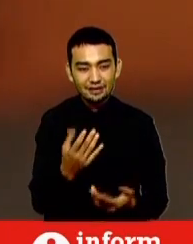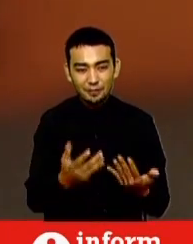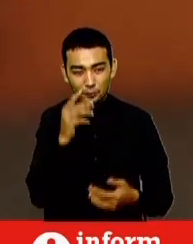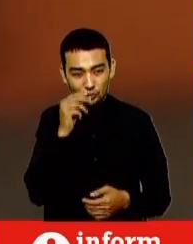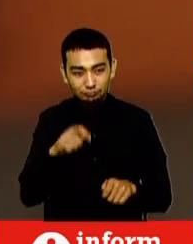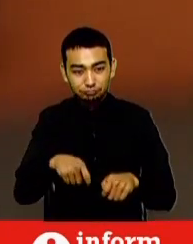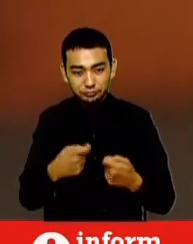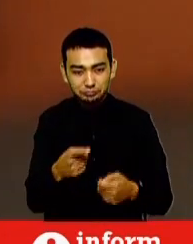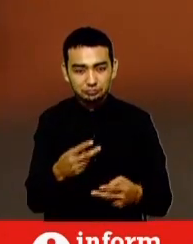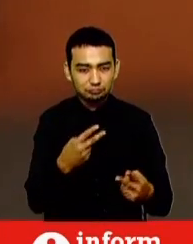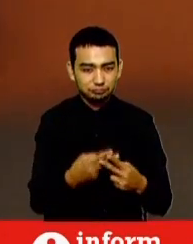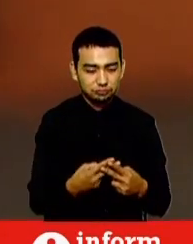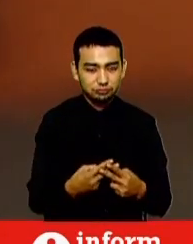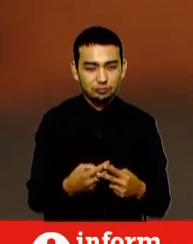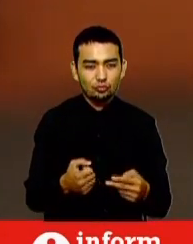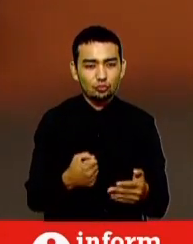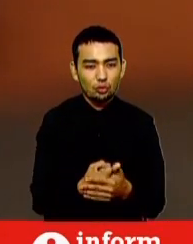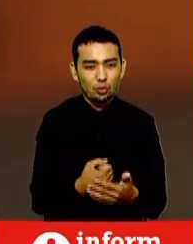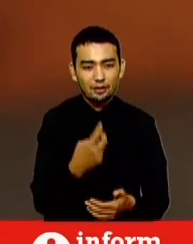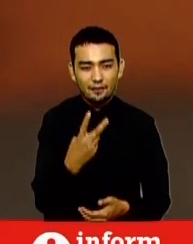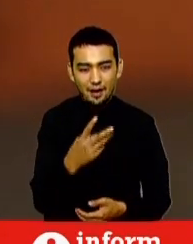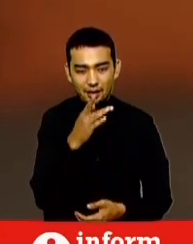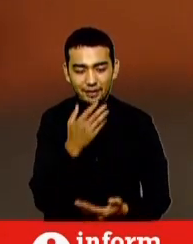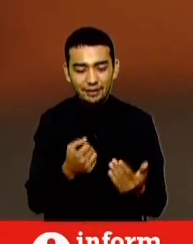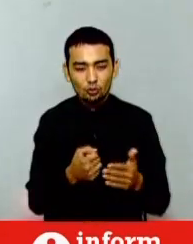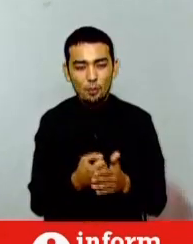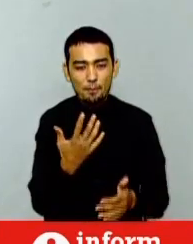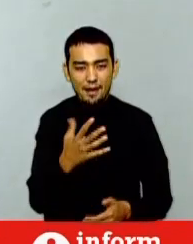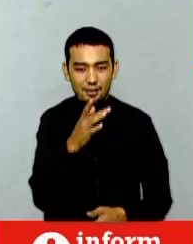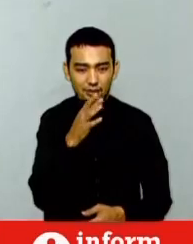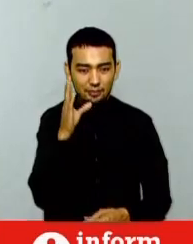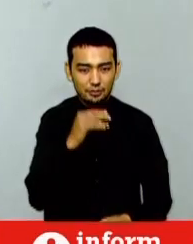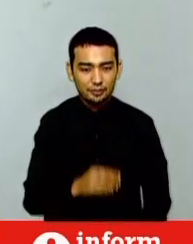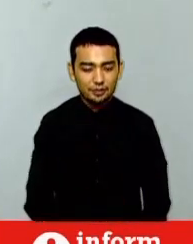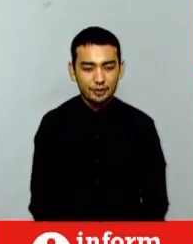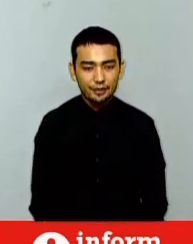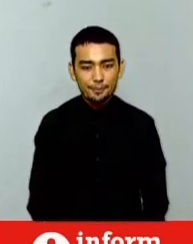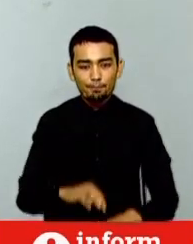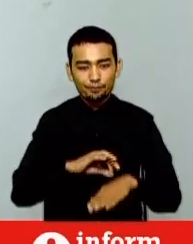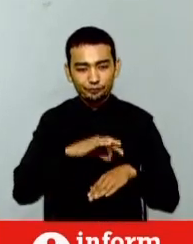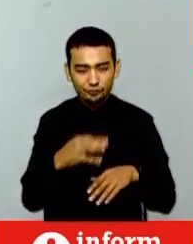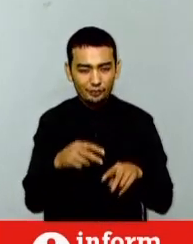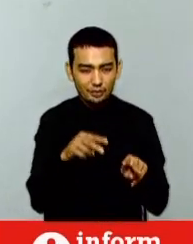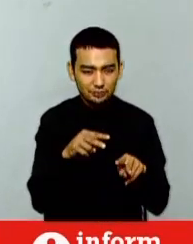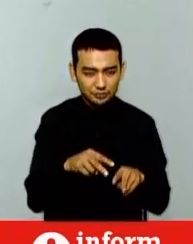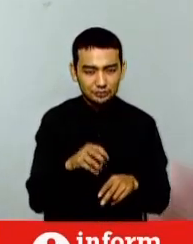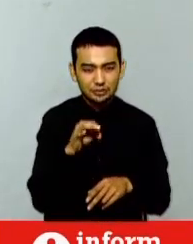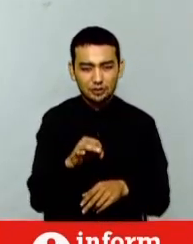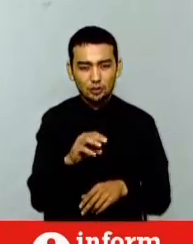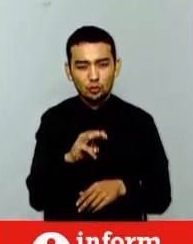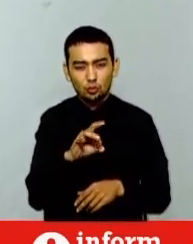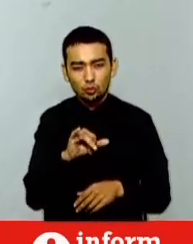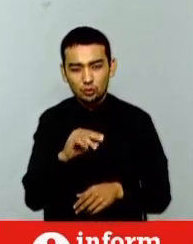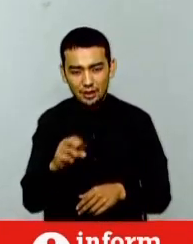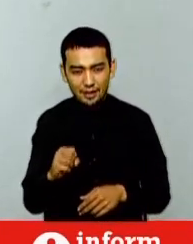то его ждет тюремное заключение сроком от 2 до 5 лет жесткий контроль этот трудотерапия и это